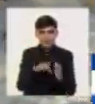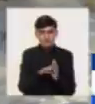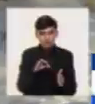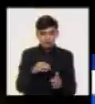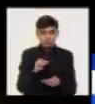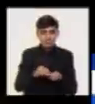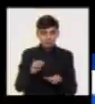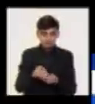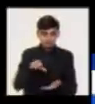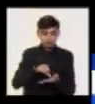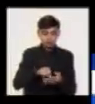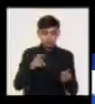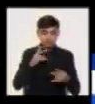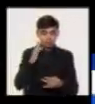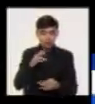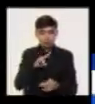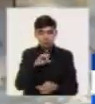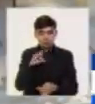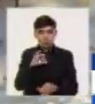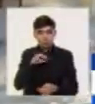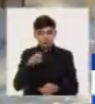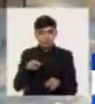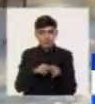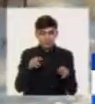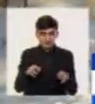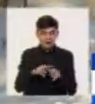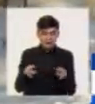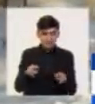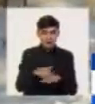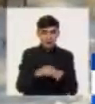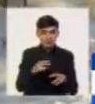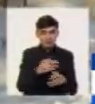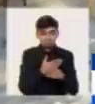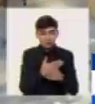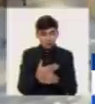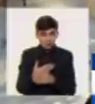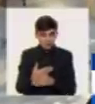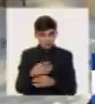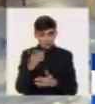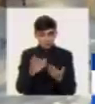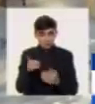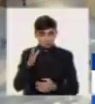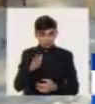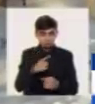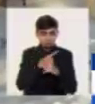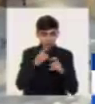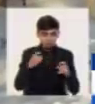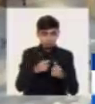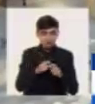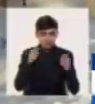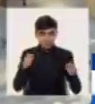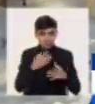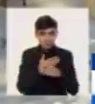сайлауға қайтуымыз керек. Нұр Отан партиясына осындай халықтың мүддесін осылай ашық жаңа